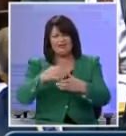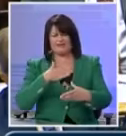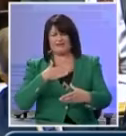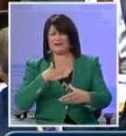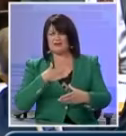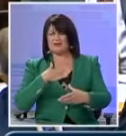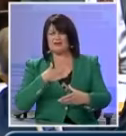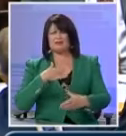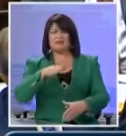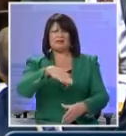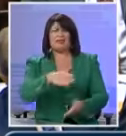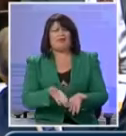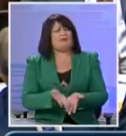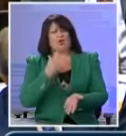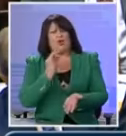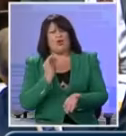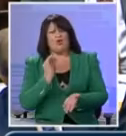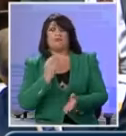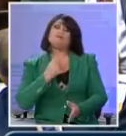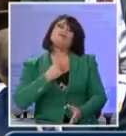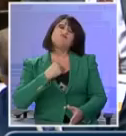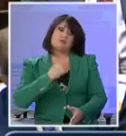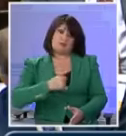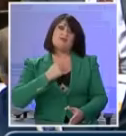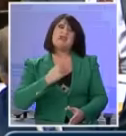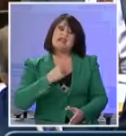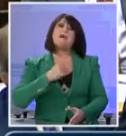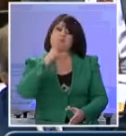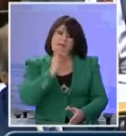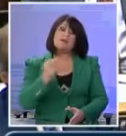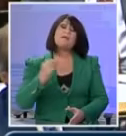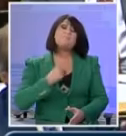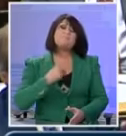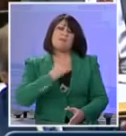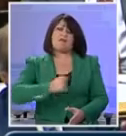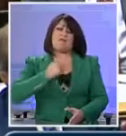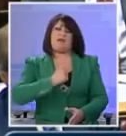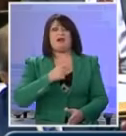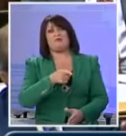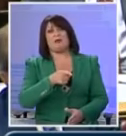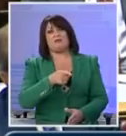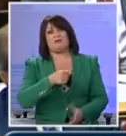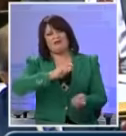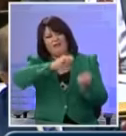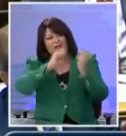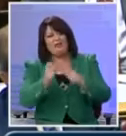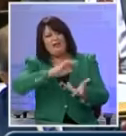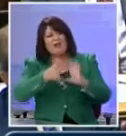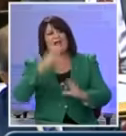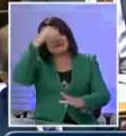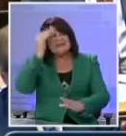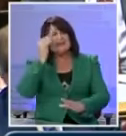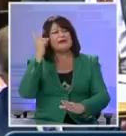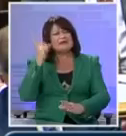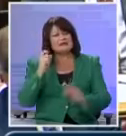ότι θα πέσετε σε τόσο επίπεδο χαμηλό λυπάμαι πραγματικά πραγματικά λυπάμαι γιατί έχετε υποστεί μετάλλαξη άλλος ο τσίπρας που